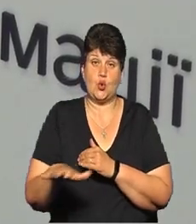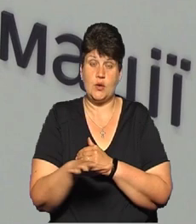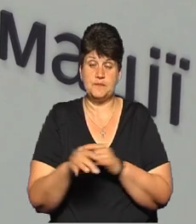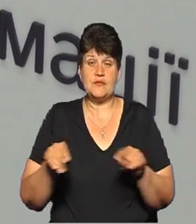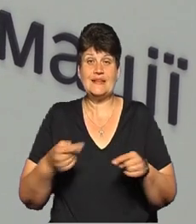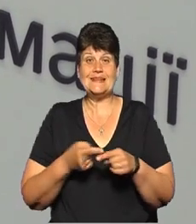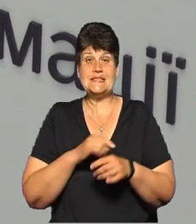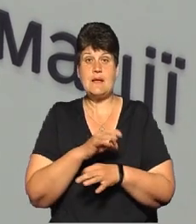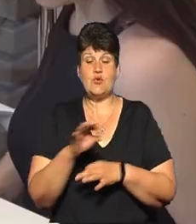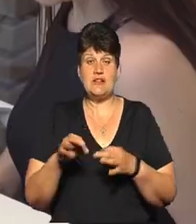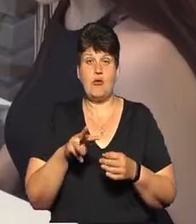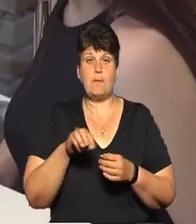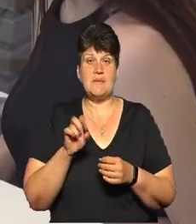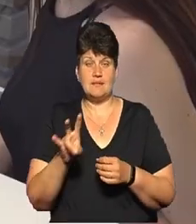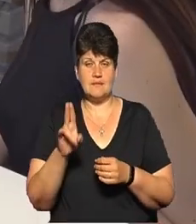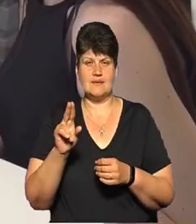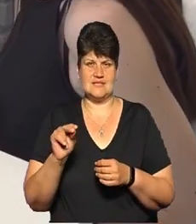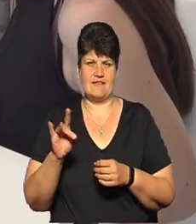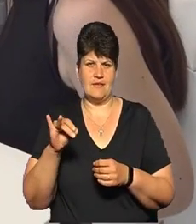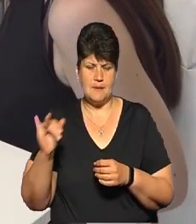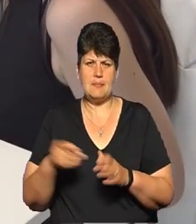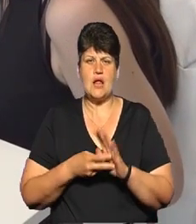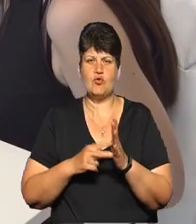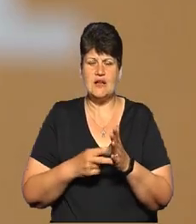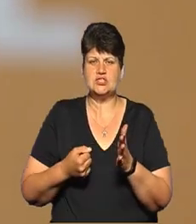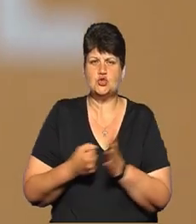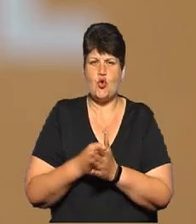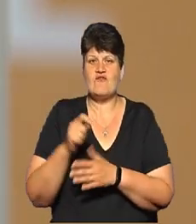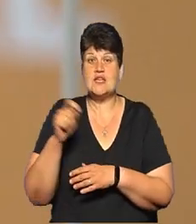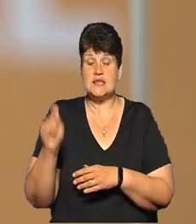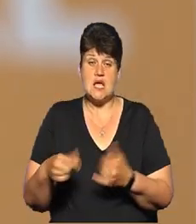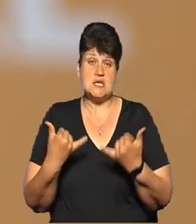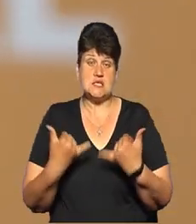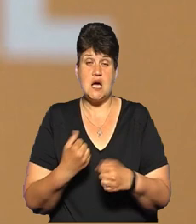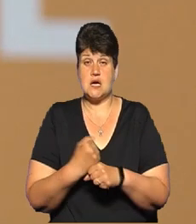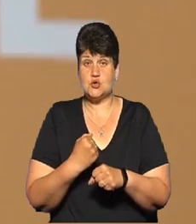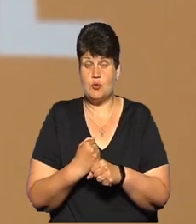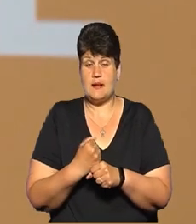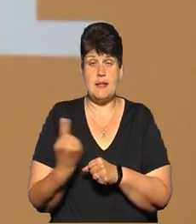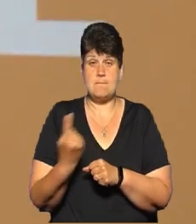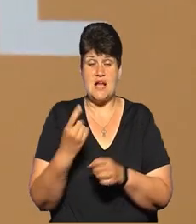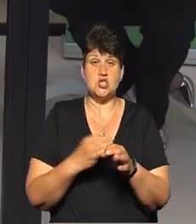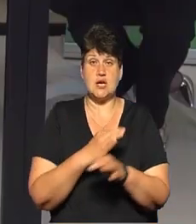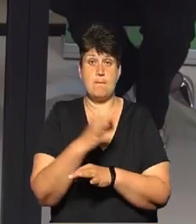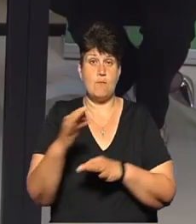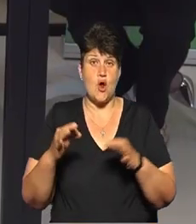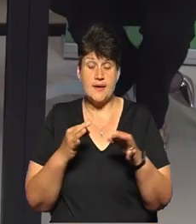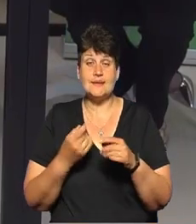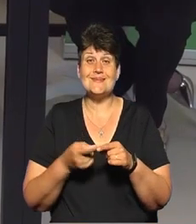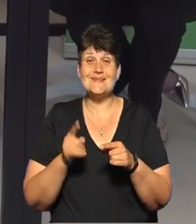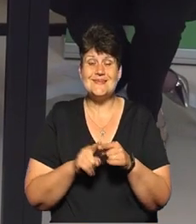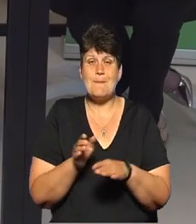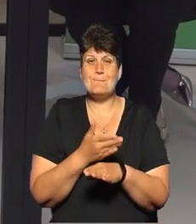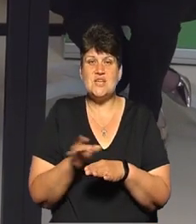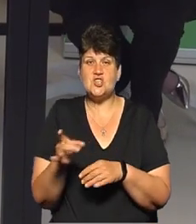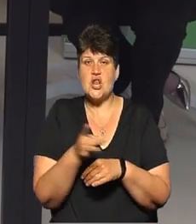проект в Мінцифрі планували ще до війни, каже Оксана Качурівська. Наразі розробили перший проект West Ukraine Digital. Це міжрегіональний